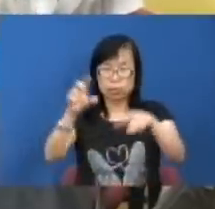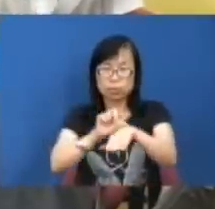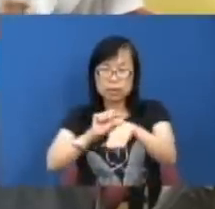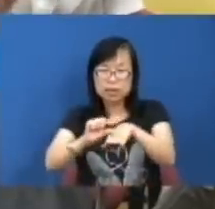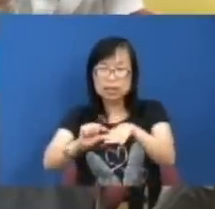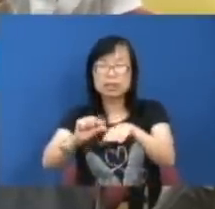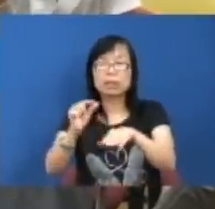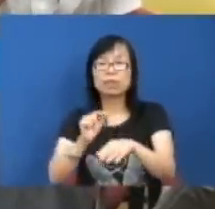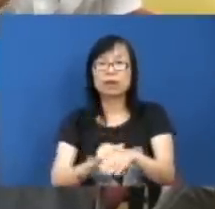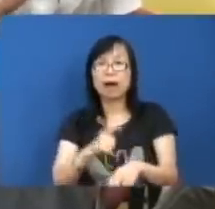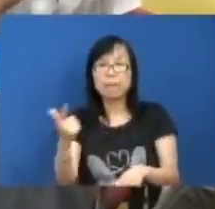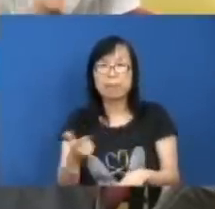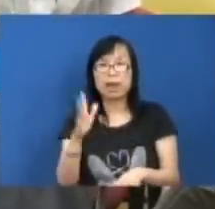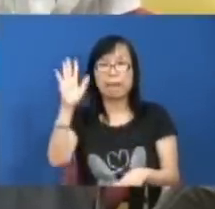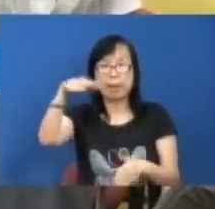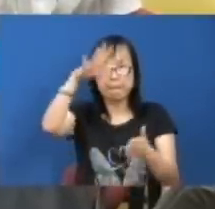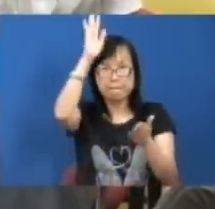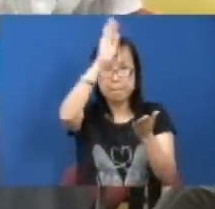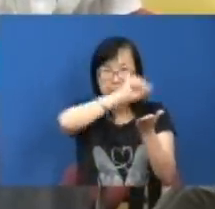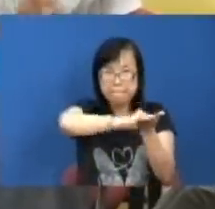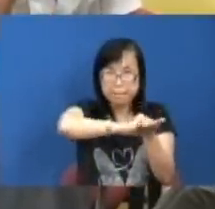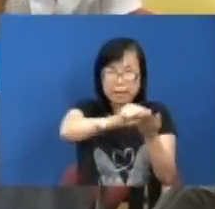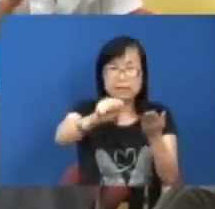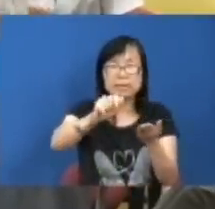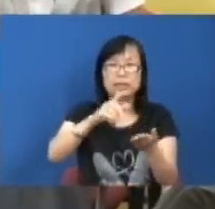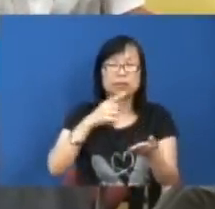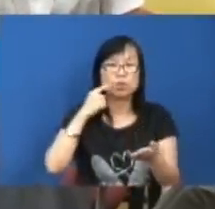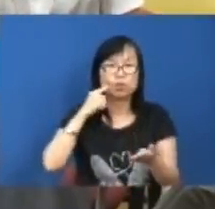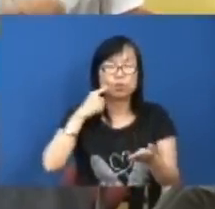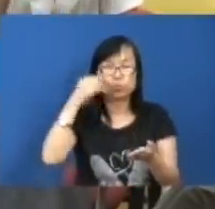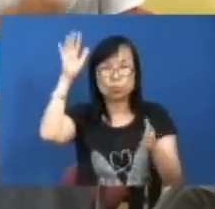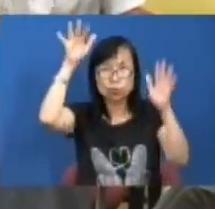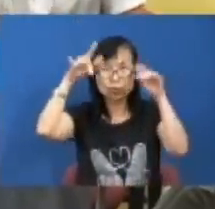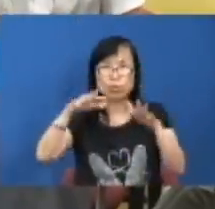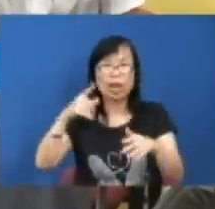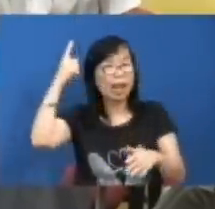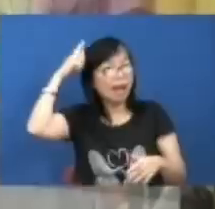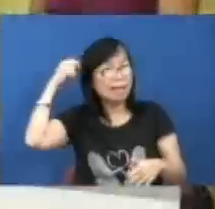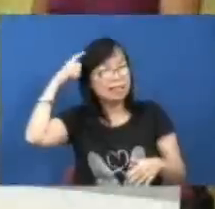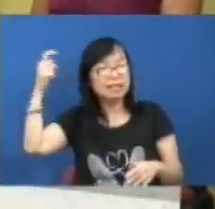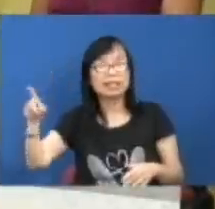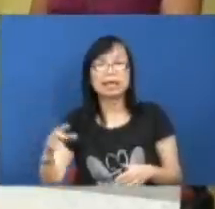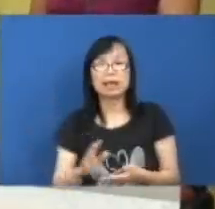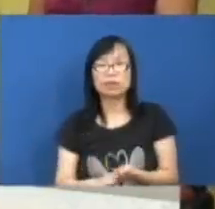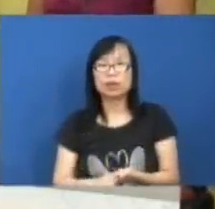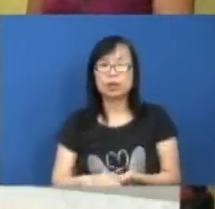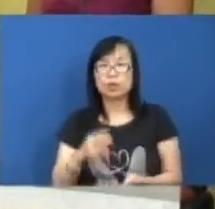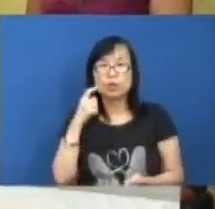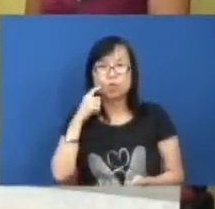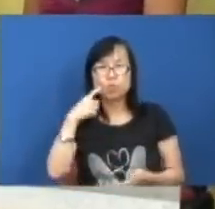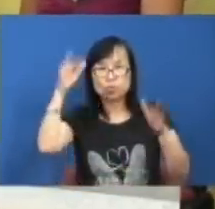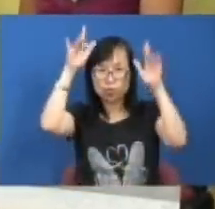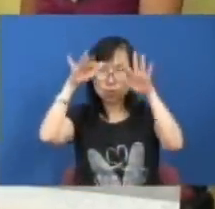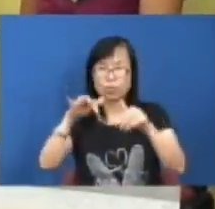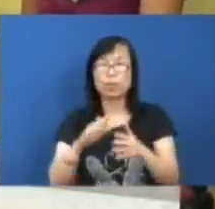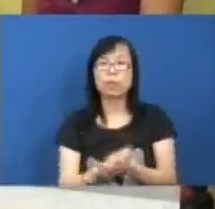咁其實佢係咪可以抹得甩嗰啲即係酸雨或者嗰啲黑色嗰啲即係旅行咧？ 係方言講得好，其實酸雨咧都係我